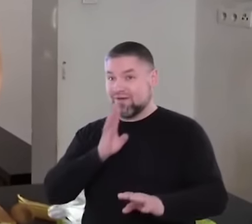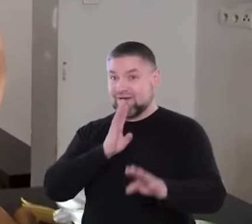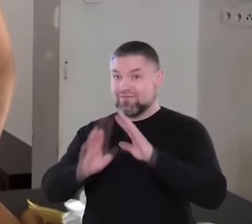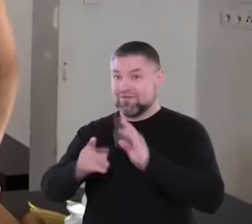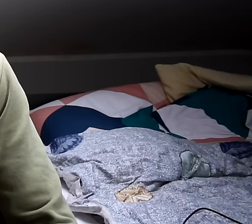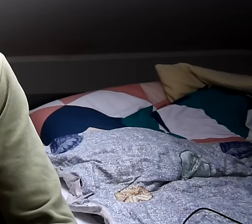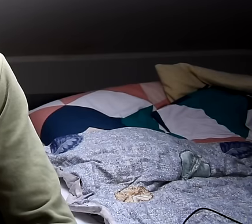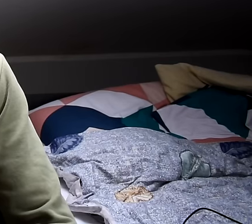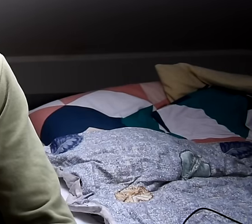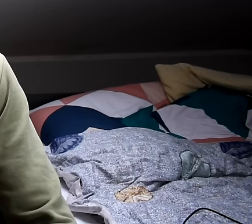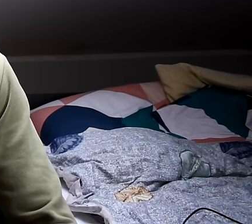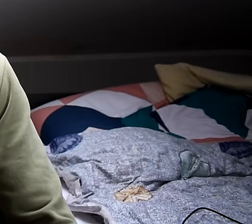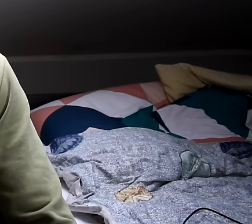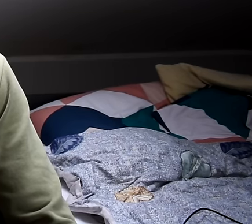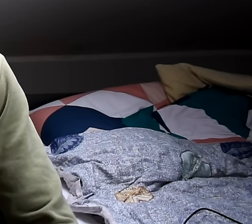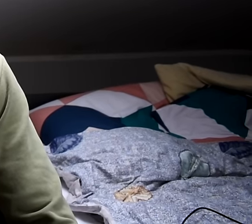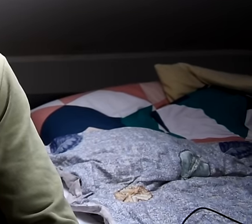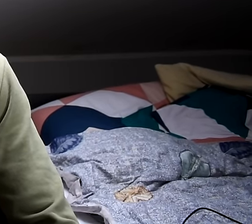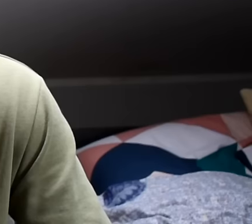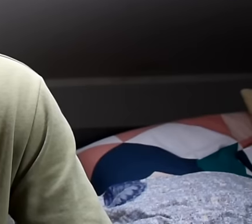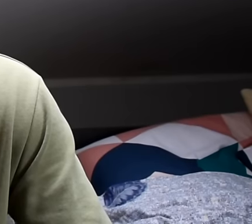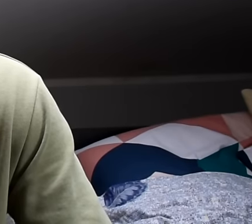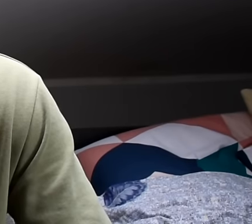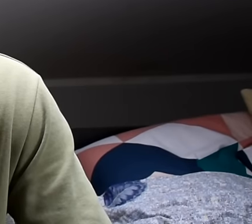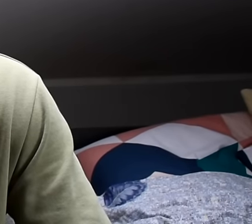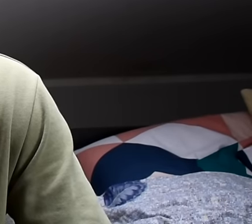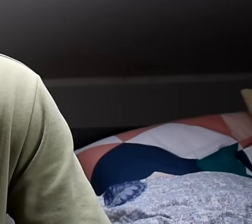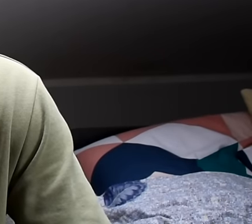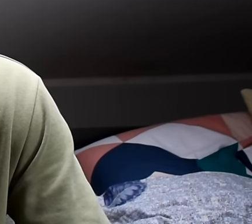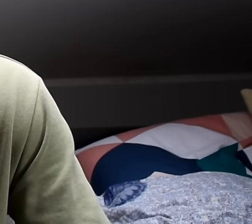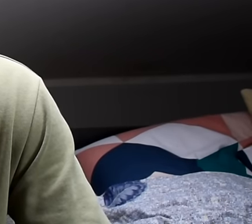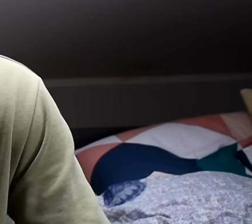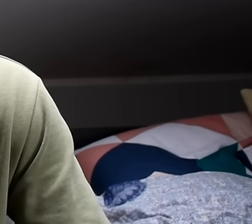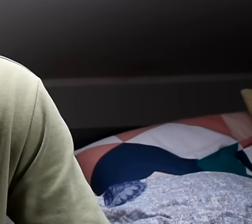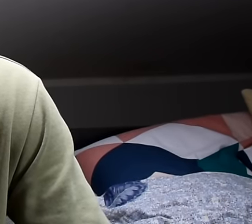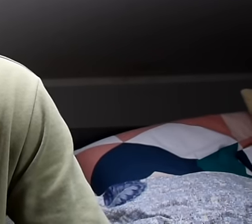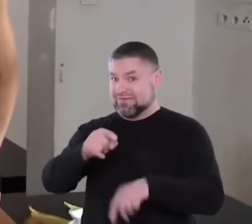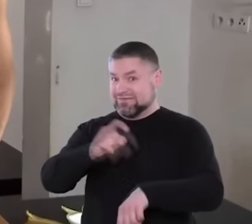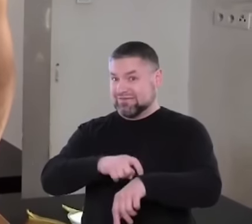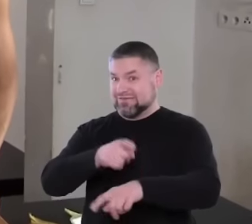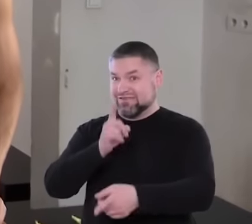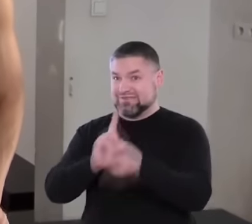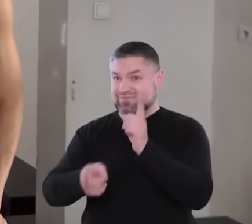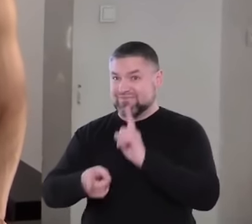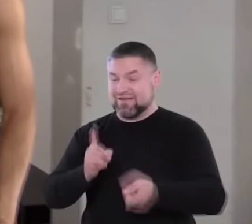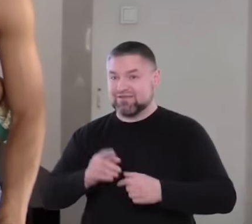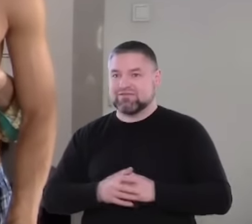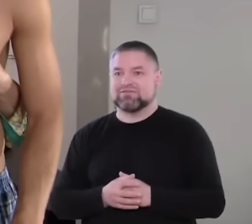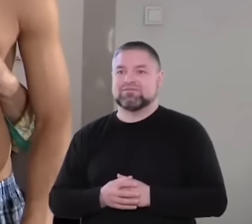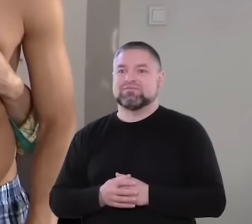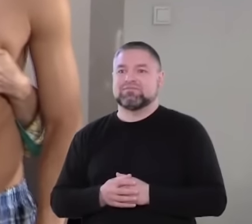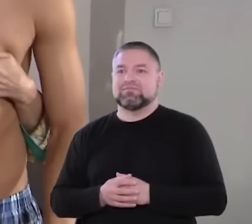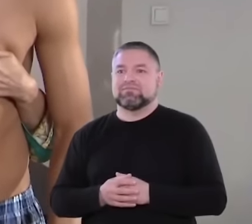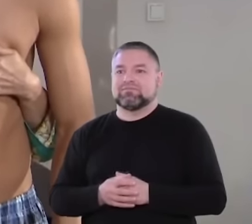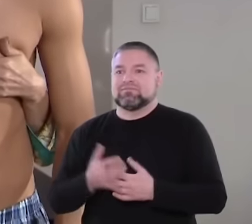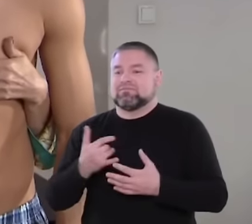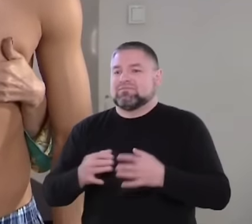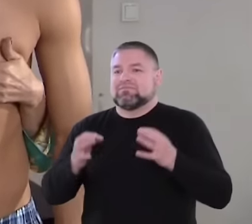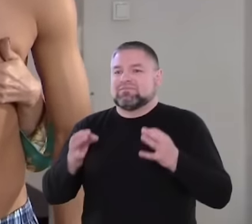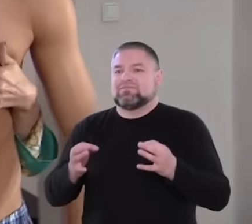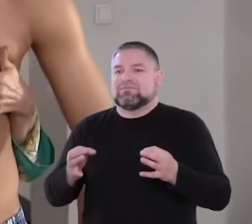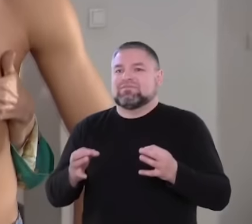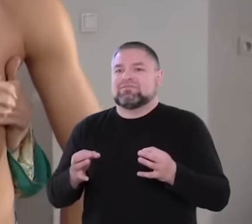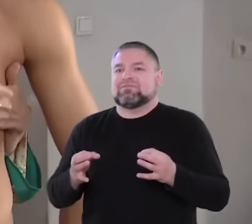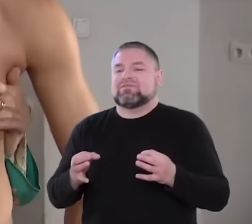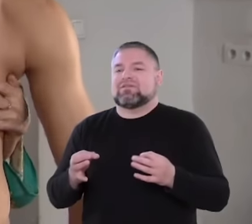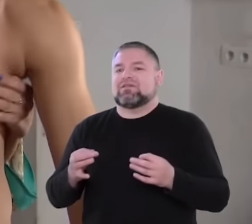prawdopodobnie się spieszysz. Nie strasz, nie strasz, bo się zesrasz. Nie, nie straj w tym momencie, będzie przypał trochę. Gdyby nie dzisiejsze